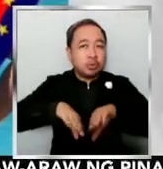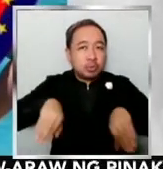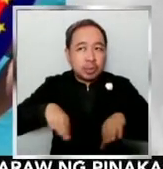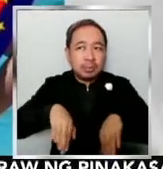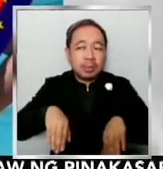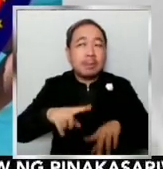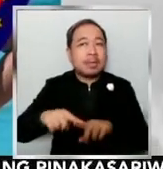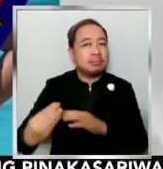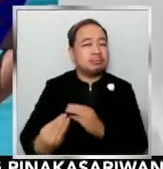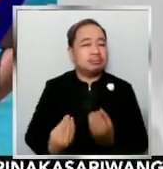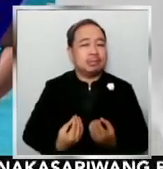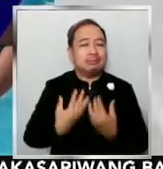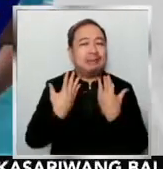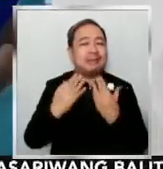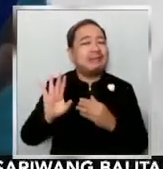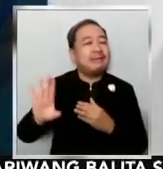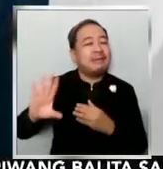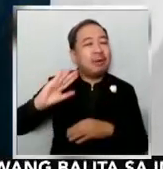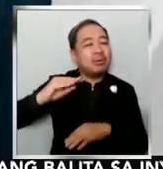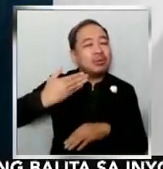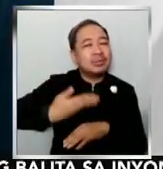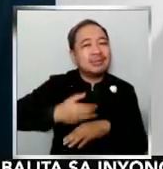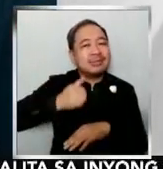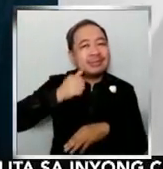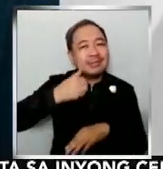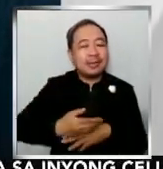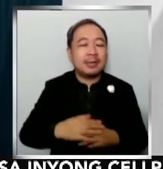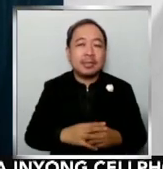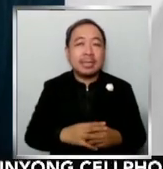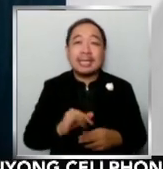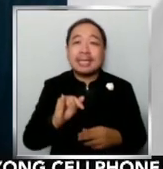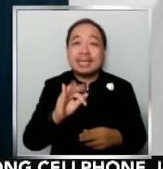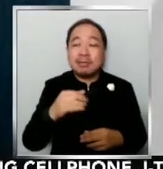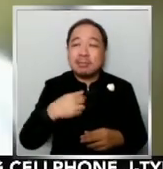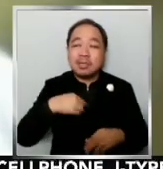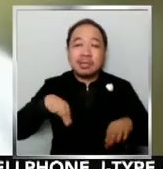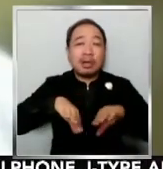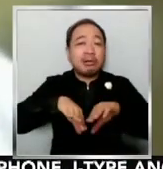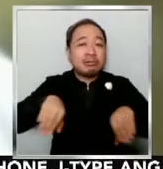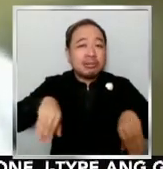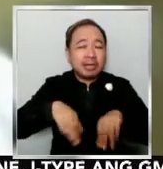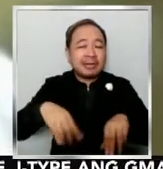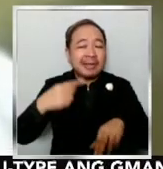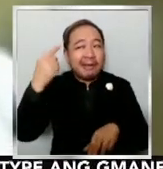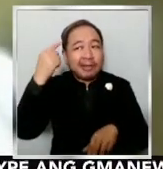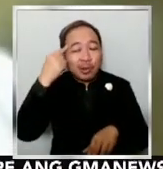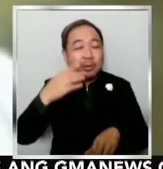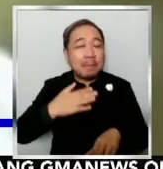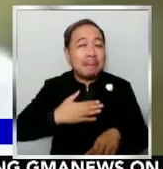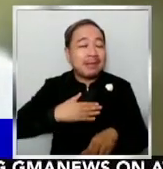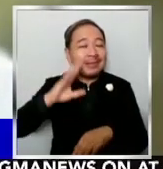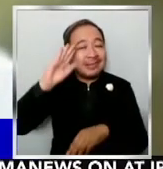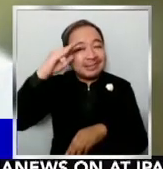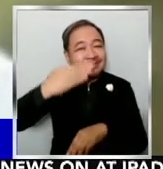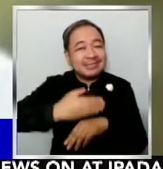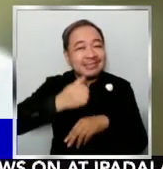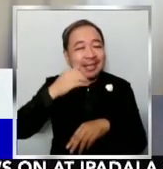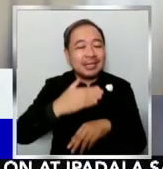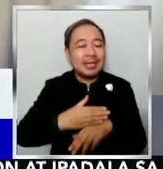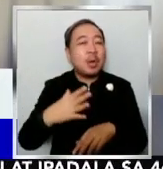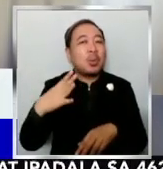I do long distance swims, iniisip ko yung mga bata eh, na they're waiting at the shoreline. Para kumbaga